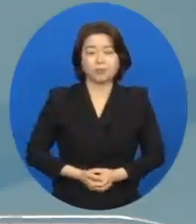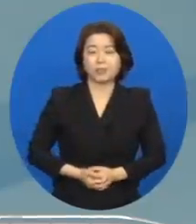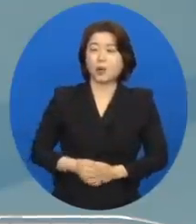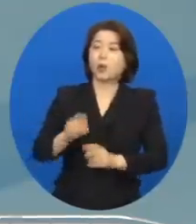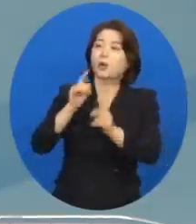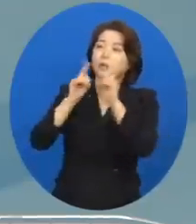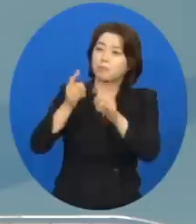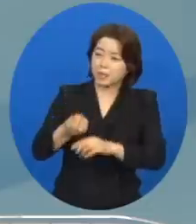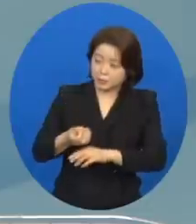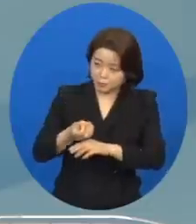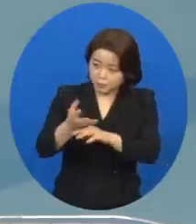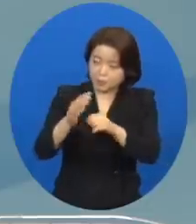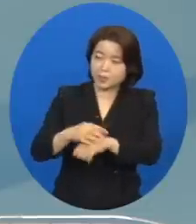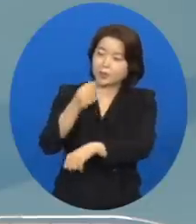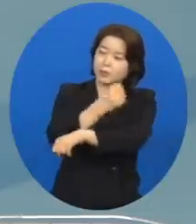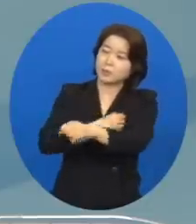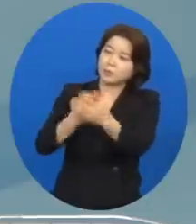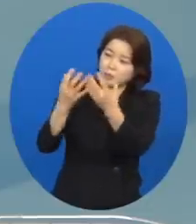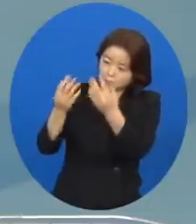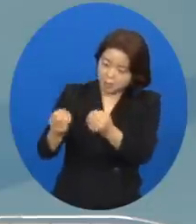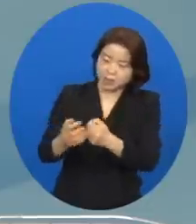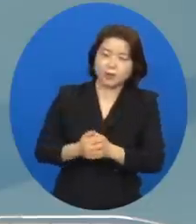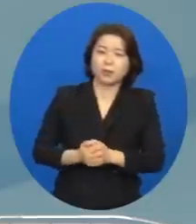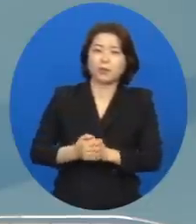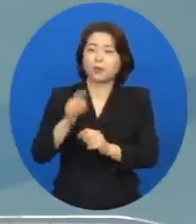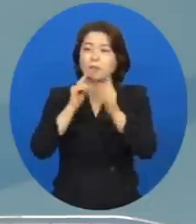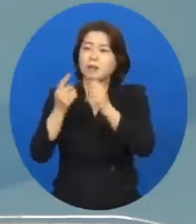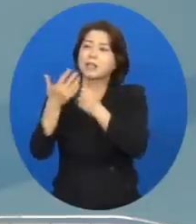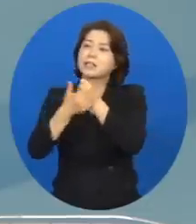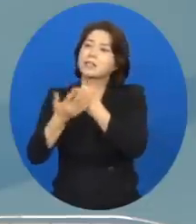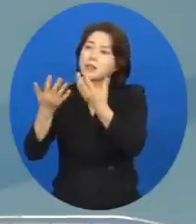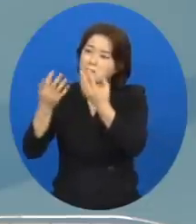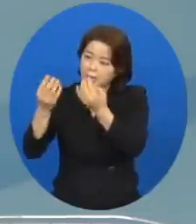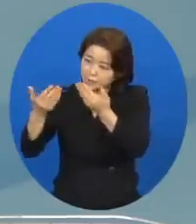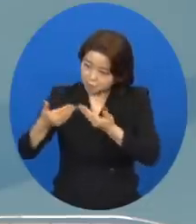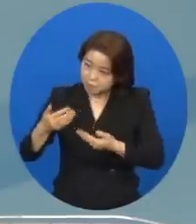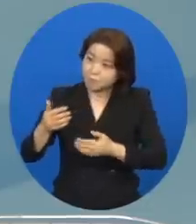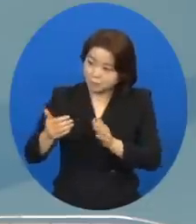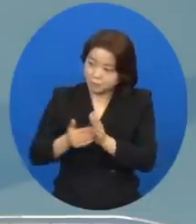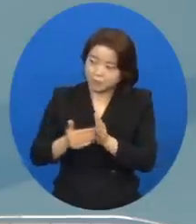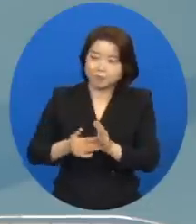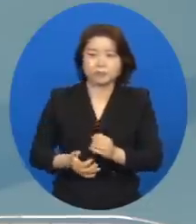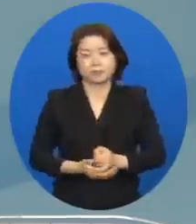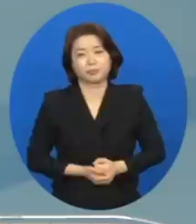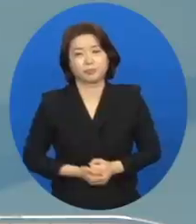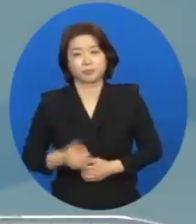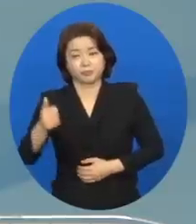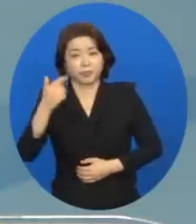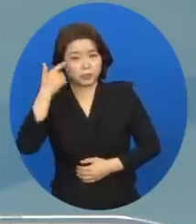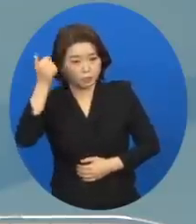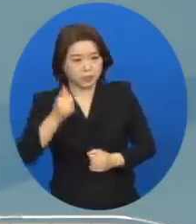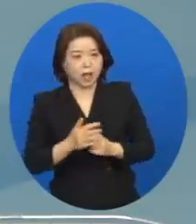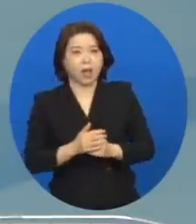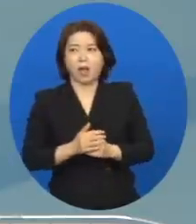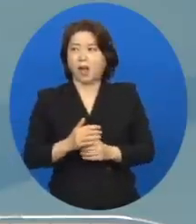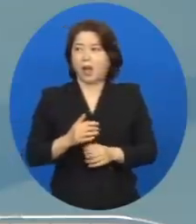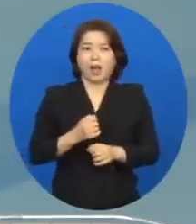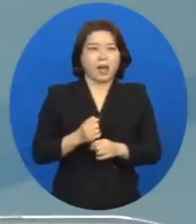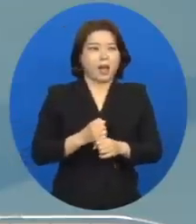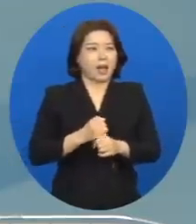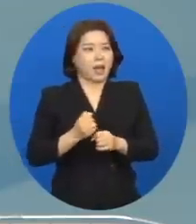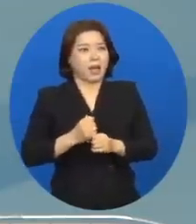말씀 전하시느라고 수고하셨고 또 말씀에서 은혜를 받았습니다. 그 목사님이 굉장히 어색한